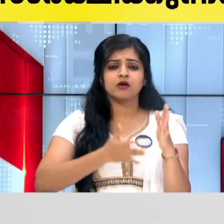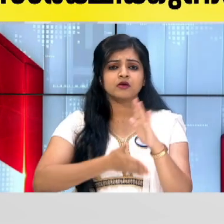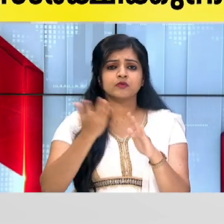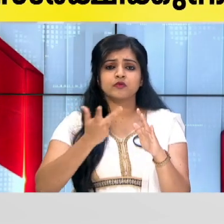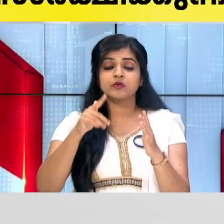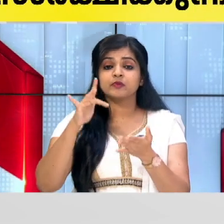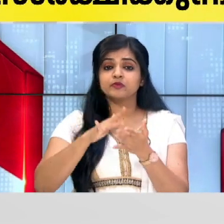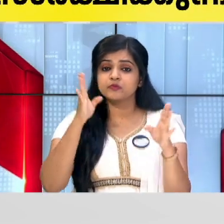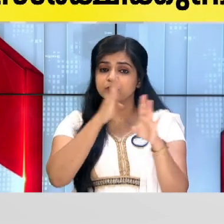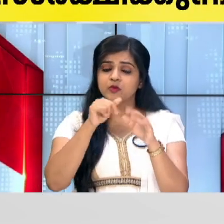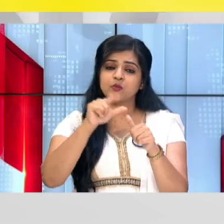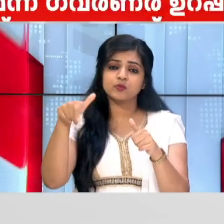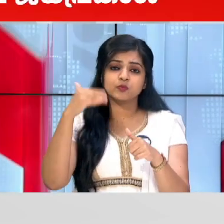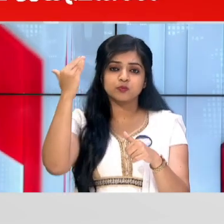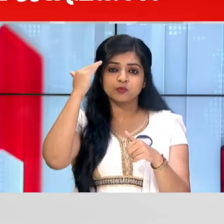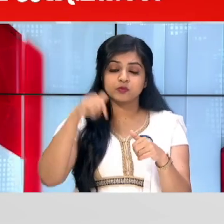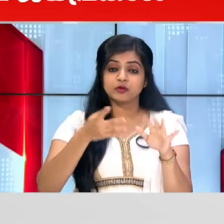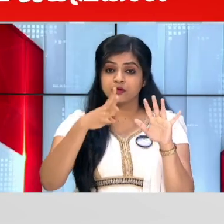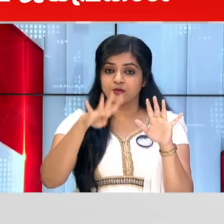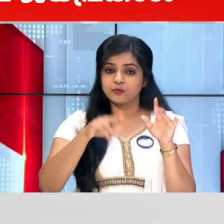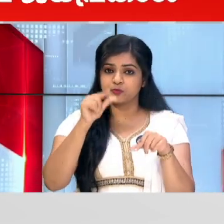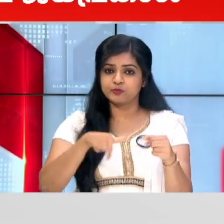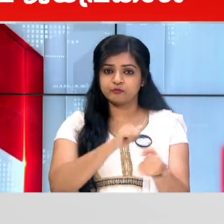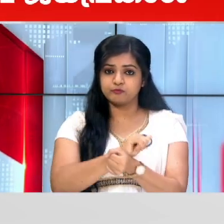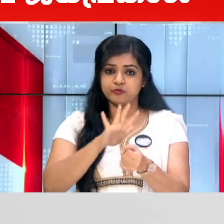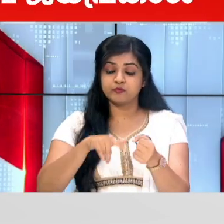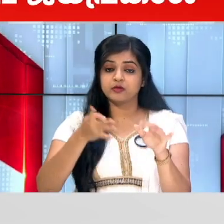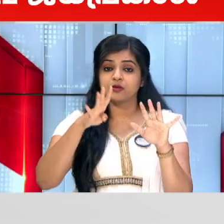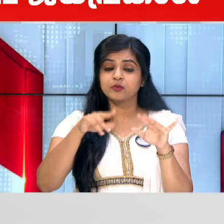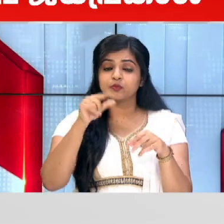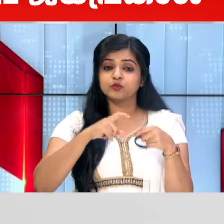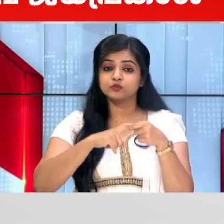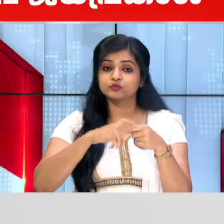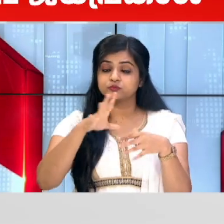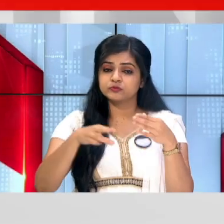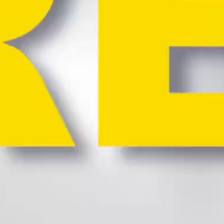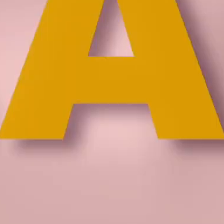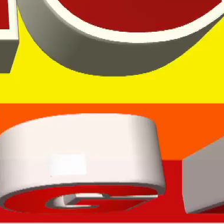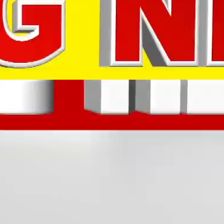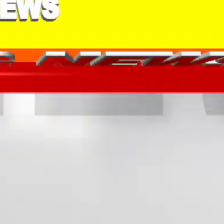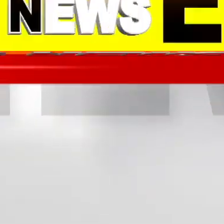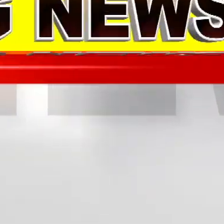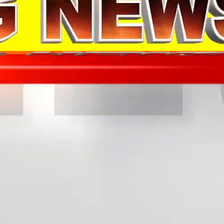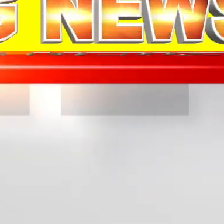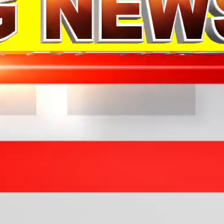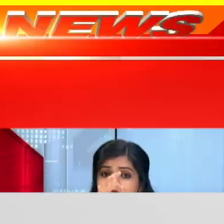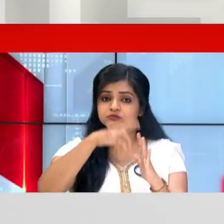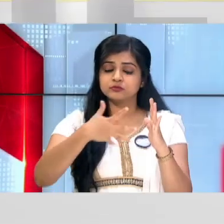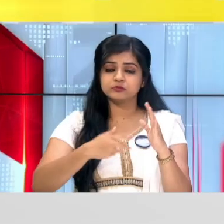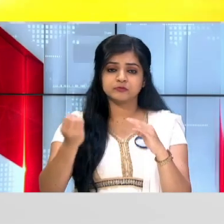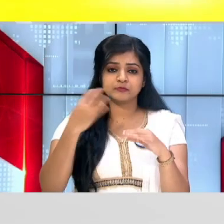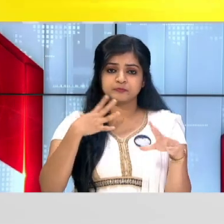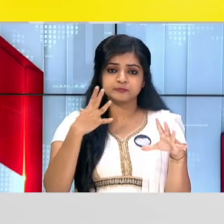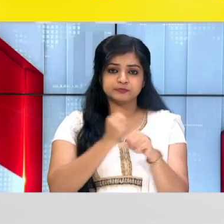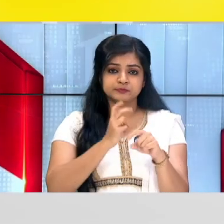അറിയാം. ഇപ്പോഴും അവർ ആ 9 പേരെ കിട്ടിയിട്ടുണ്ടെന്ന് പറഞ്ഞാൽ 9 പേരെ മൊഴി എന്തായിരുന്നു, അല്ലെങ്കിൽ ഏതൊക്കെ വകുപ്പുകൾ ചേർത്തിട്ടുണ്ട്, അതൊന്നും ഇപ്പോൾ എനിക്ക് വിവരം കിട്ടിയിട്ടില്ല.